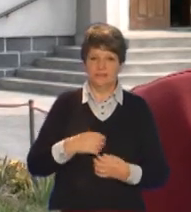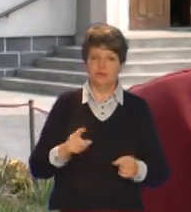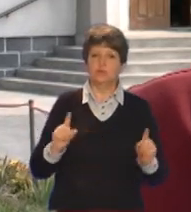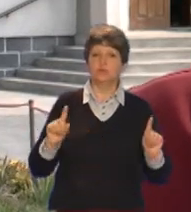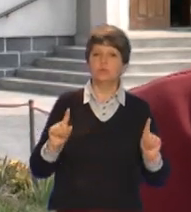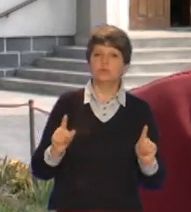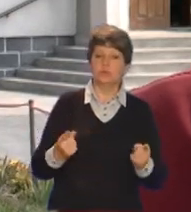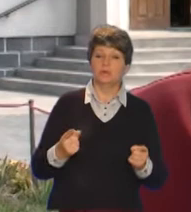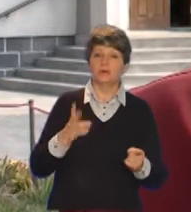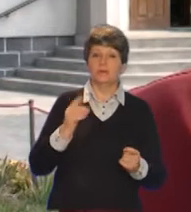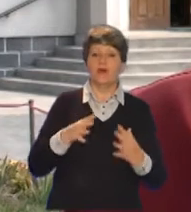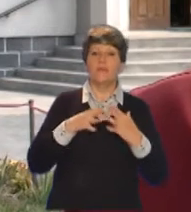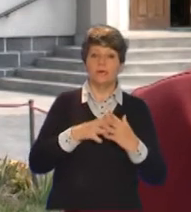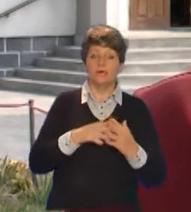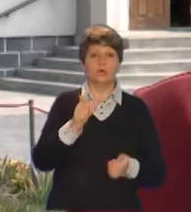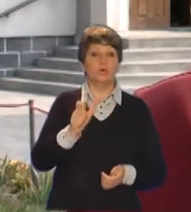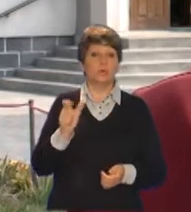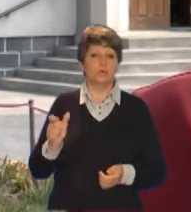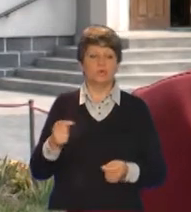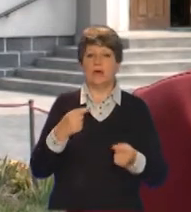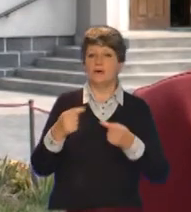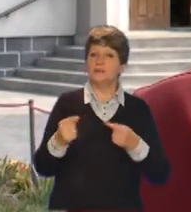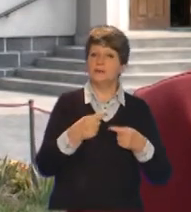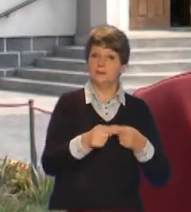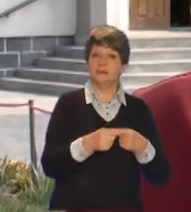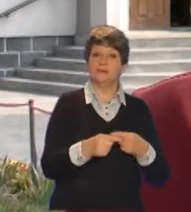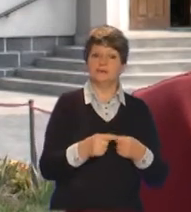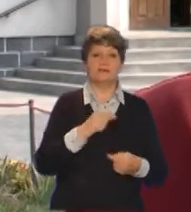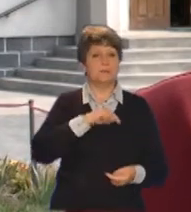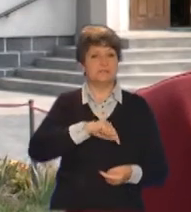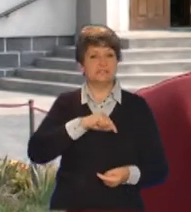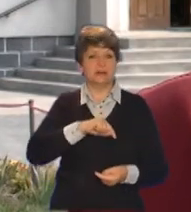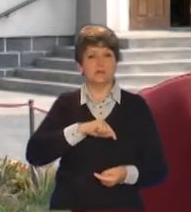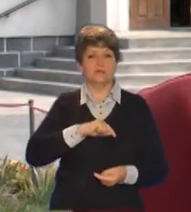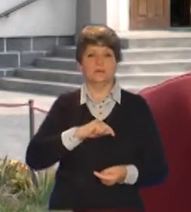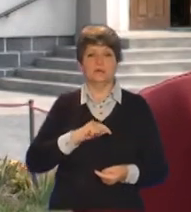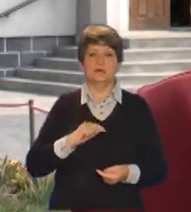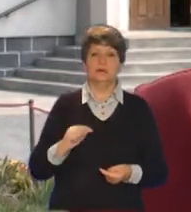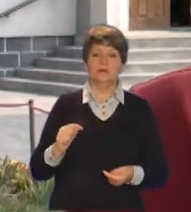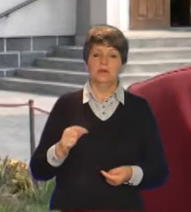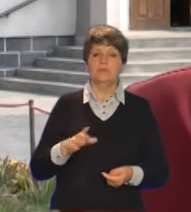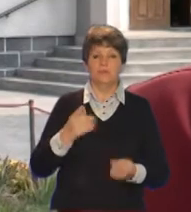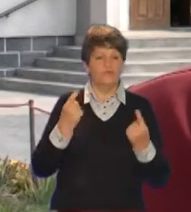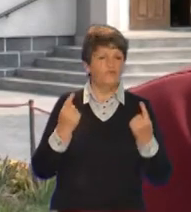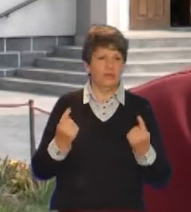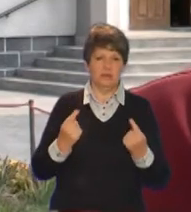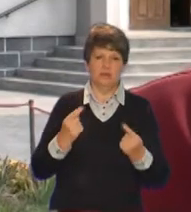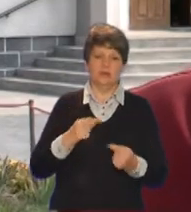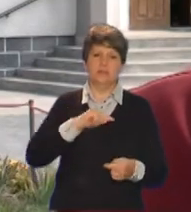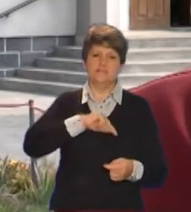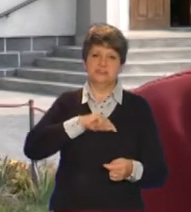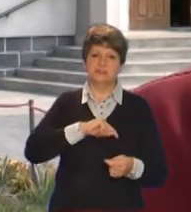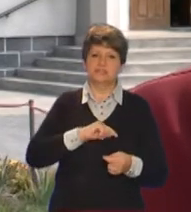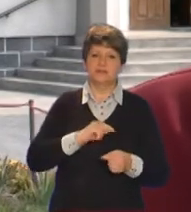що на фронті люди різного психологічного, скажімо, велике